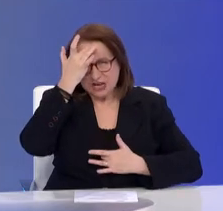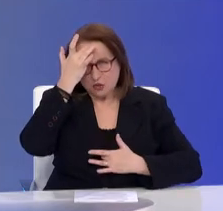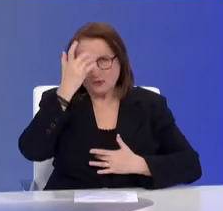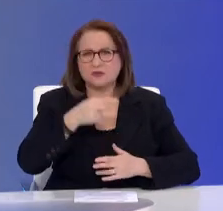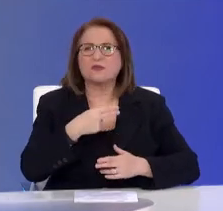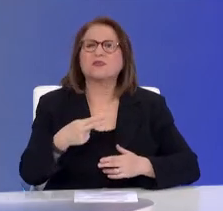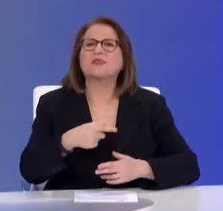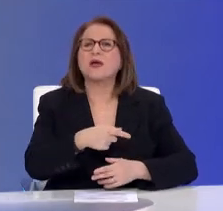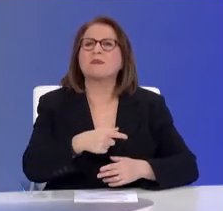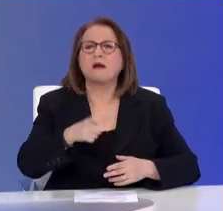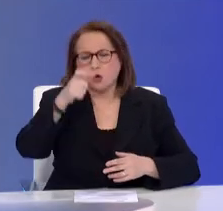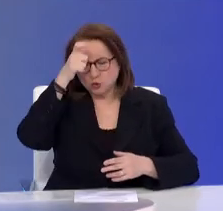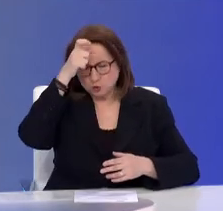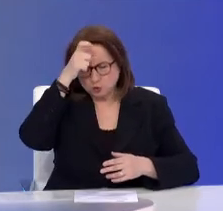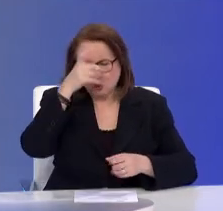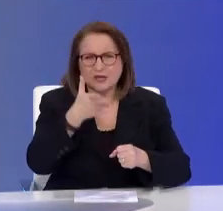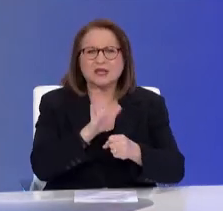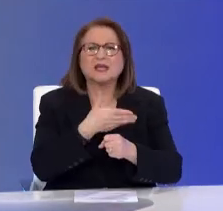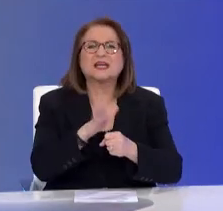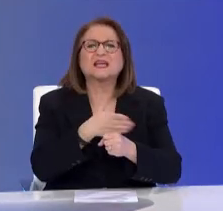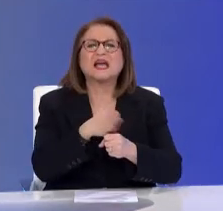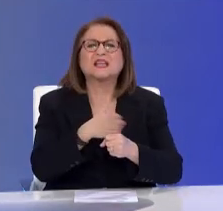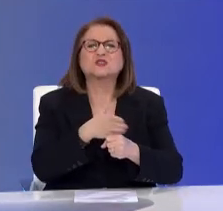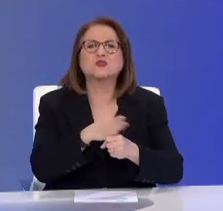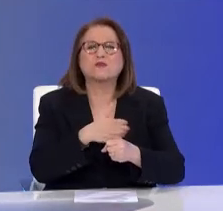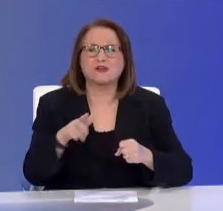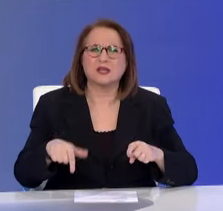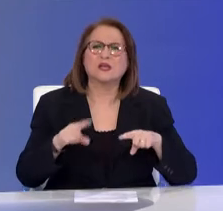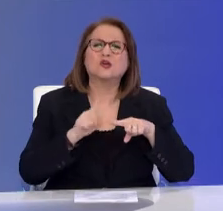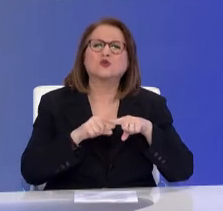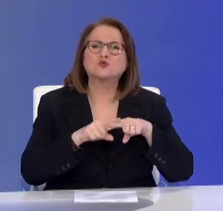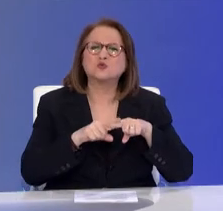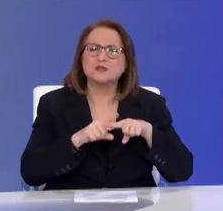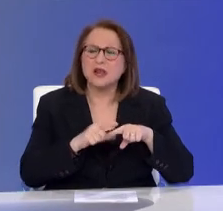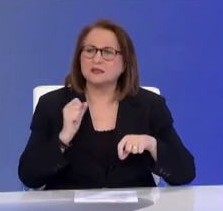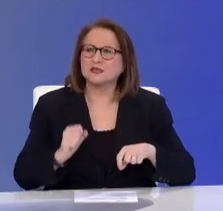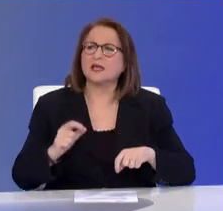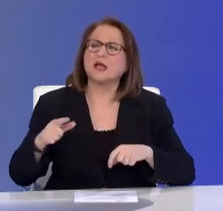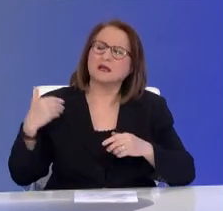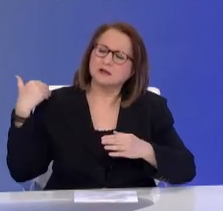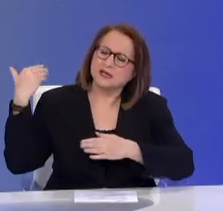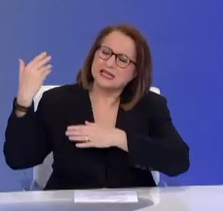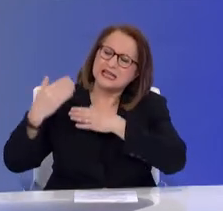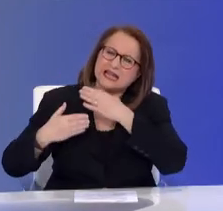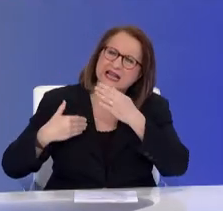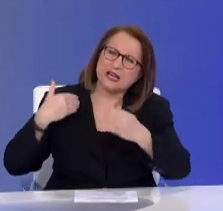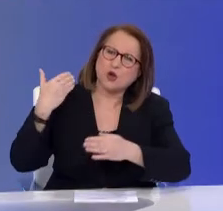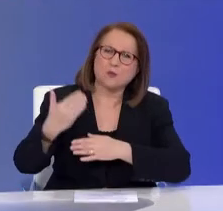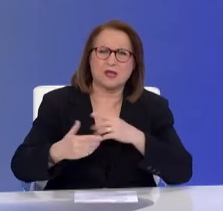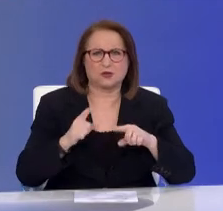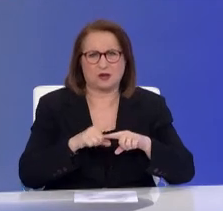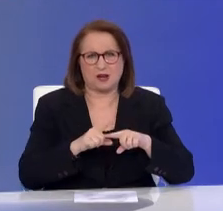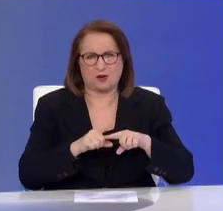της Οθωμανικής καταστροφής στους Έλληνες αλλά και στην κληρονομιά των Ελλήνων.